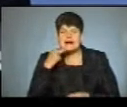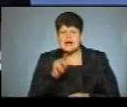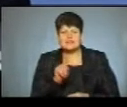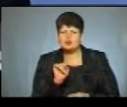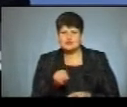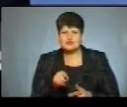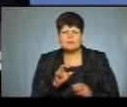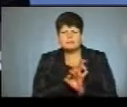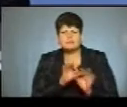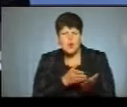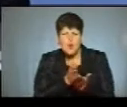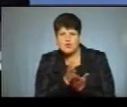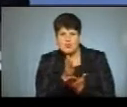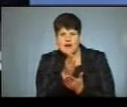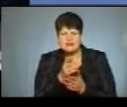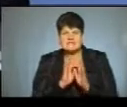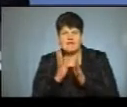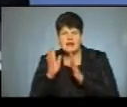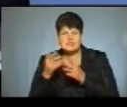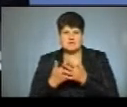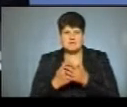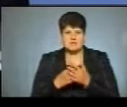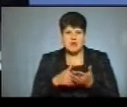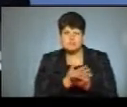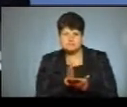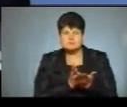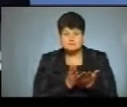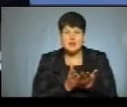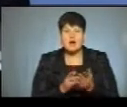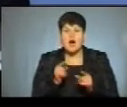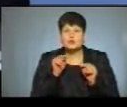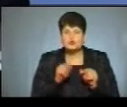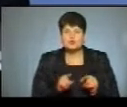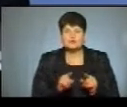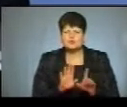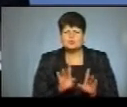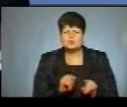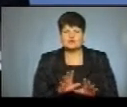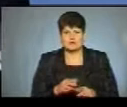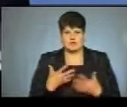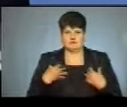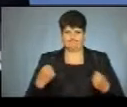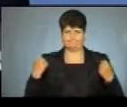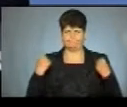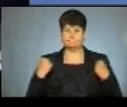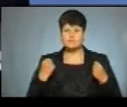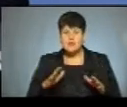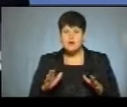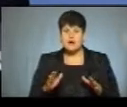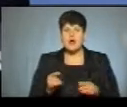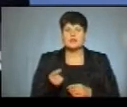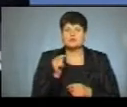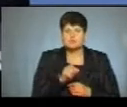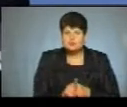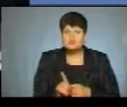чудово орієнтувалися в лісі, за мапами, не тому, що в них у всіх була гарна фізична підготовка, а тому,